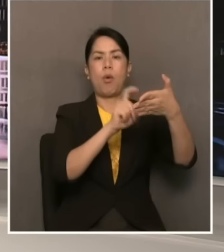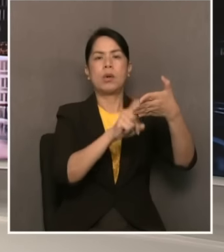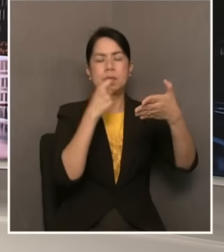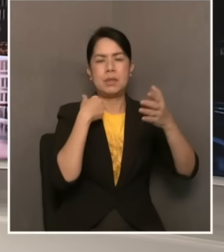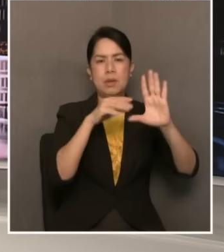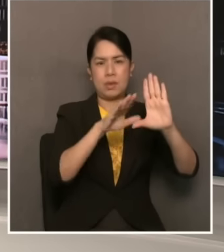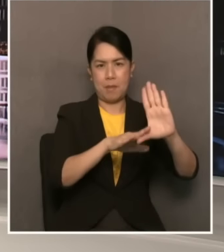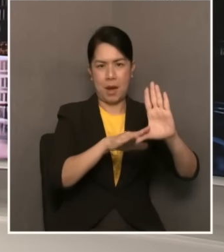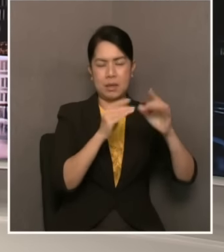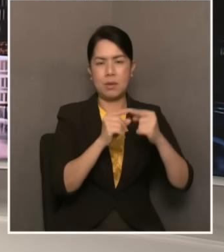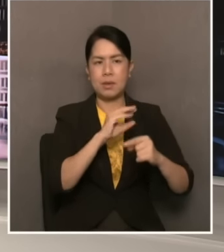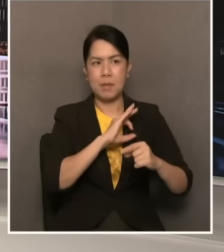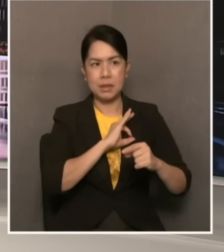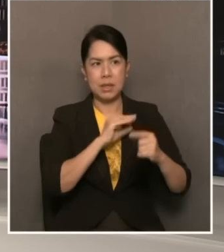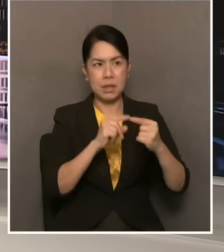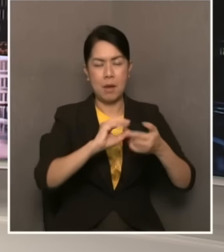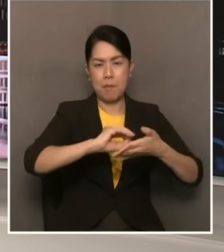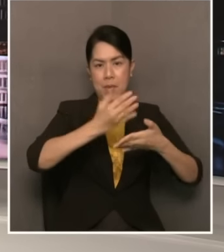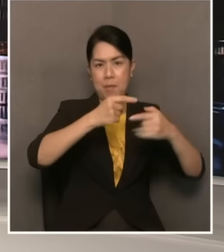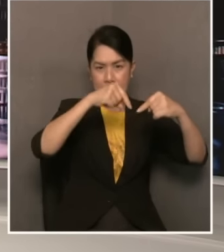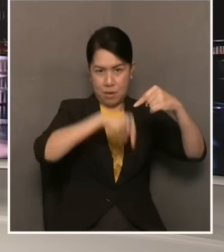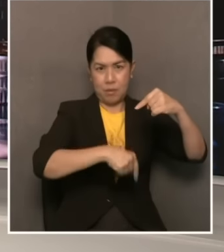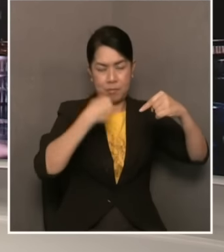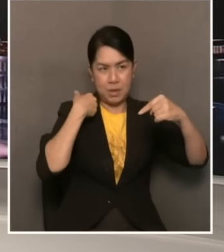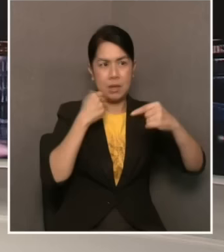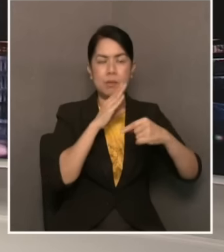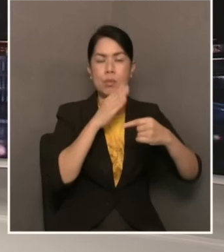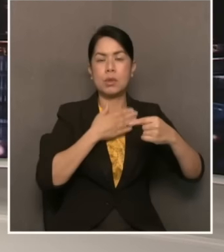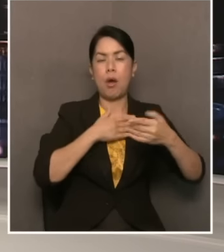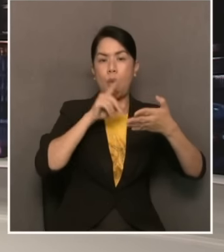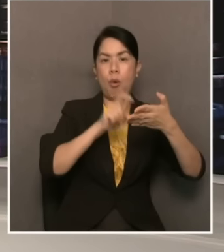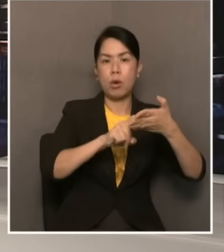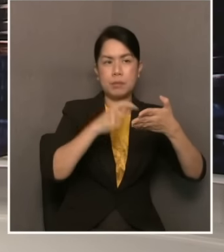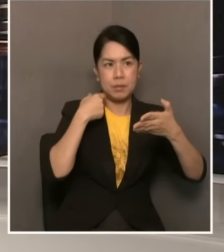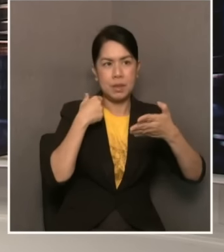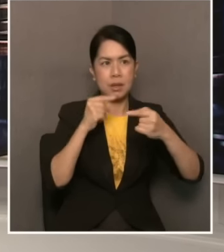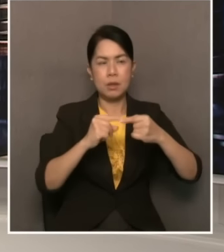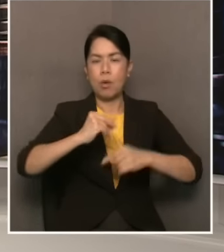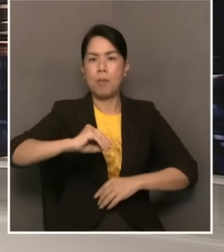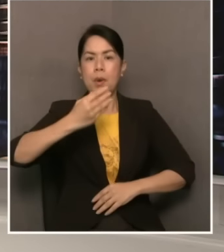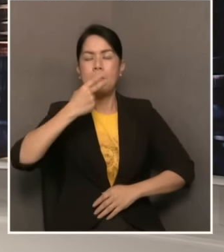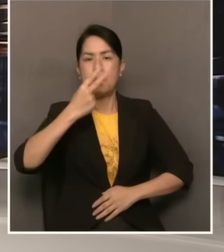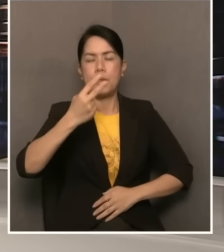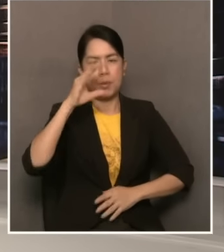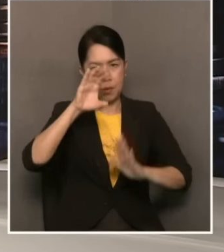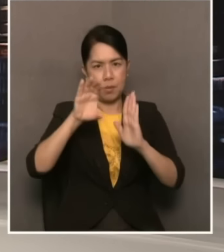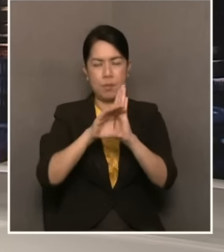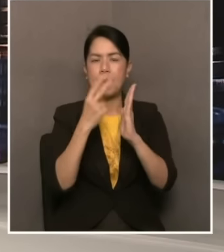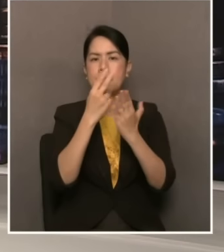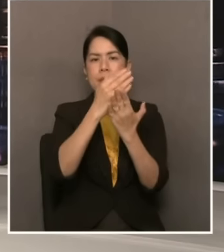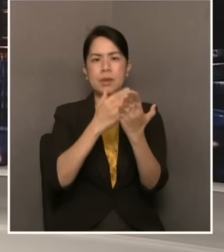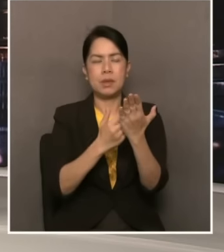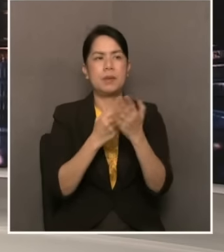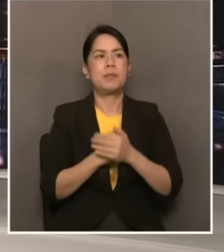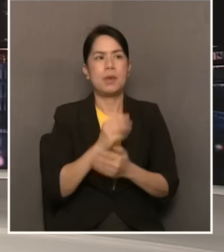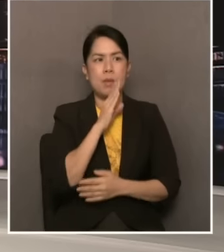สมั SmartTikและเข้าสูรระบบค่ะหลงจากที่เราก็แล้นะคะทุ ohhก็จะขึนหนาจอถัดไปเปนน้จอนี้นะคะถ้าเก